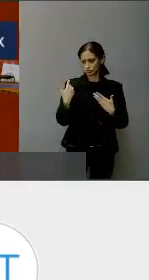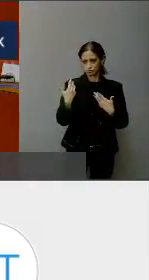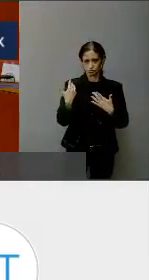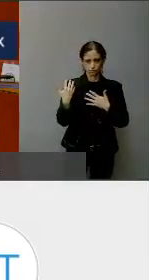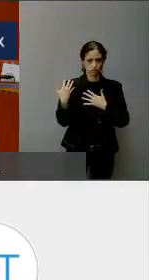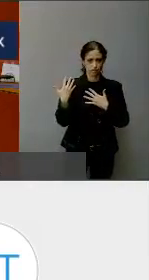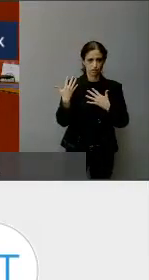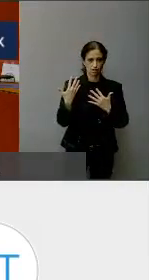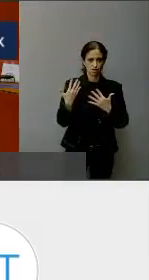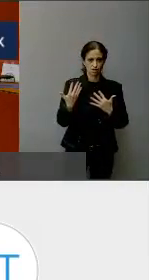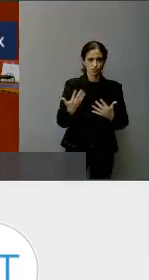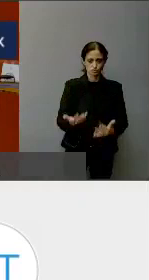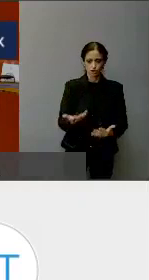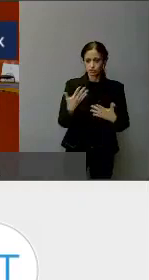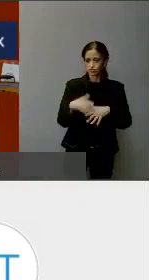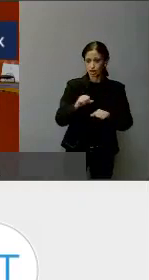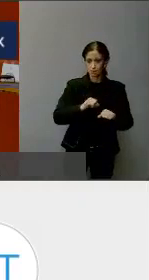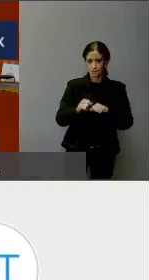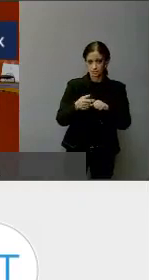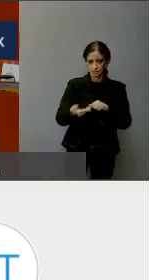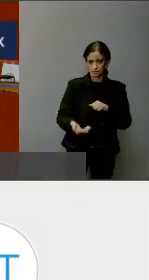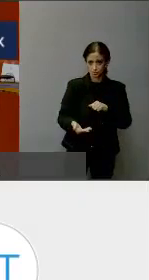precedenti a questa amministrazione